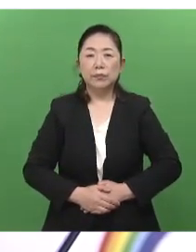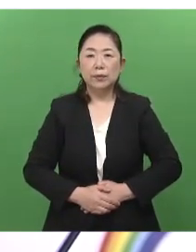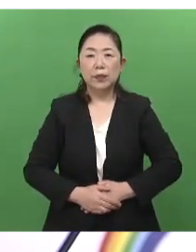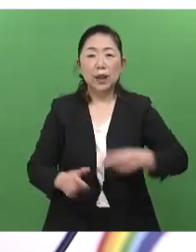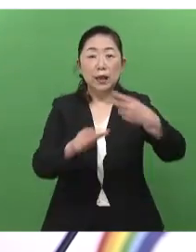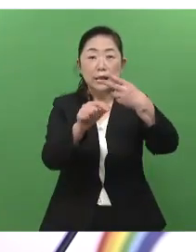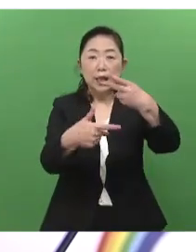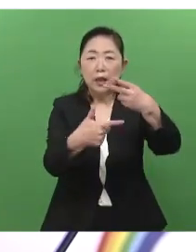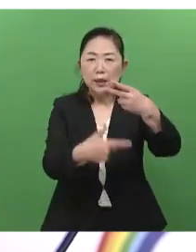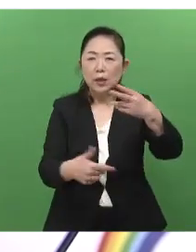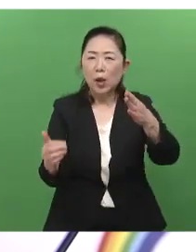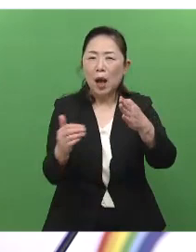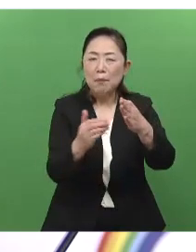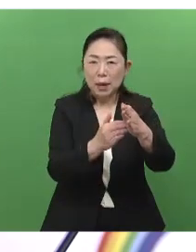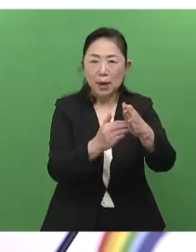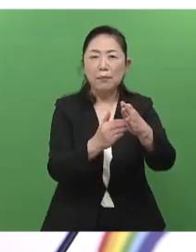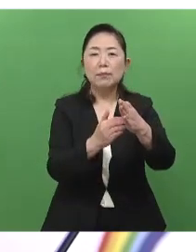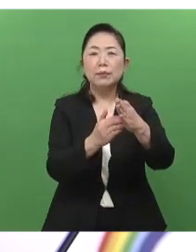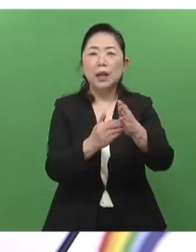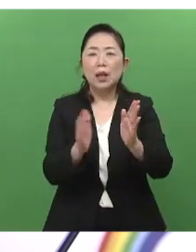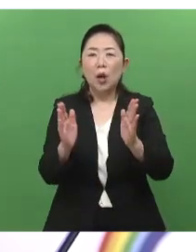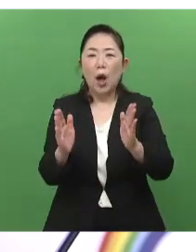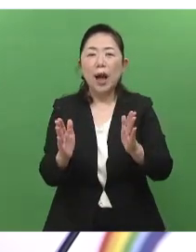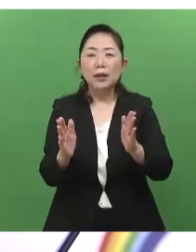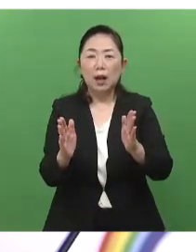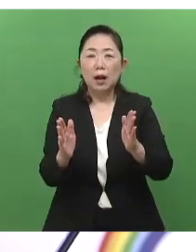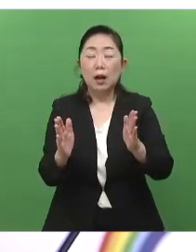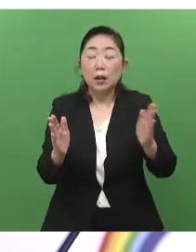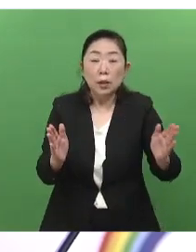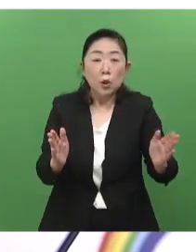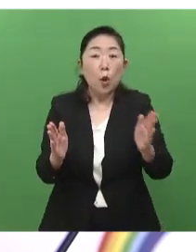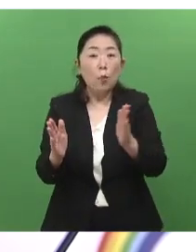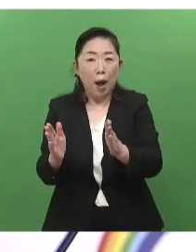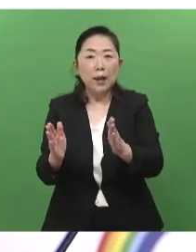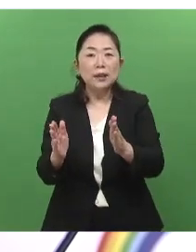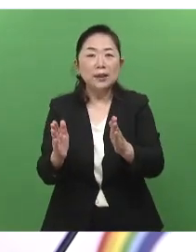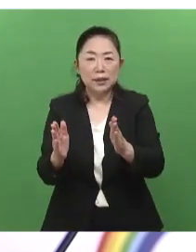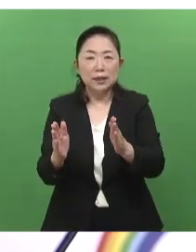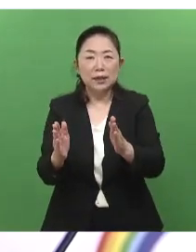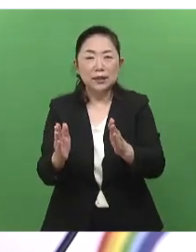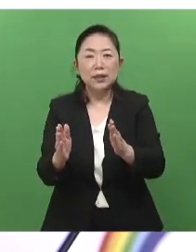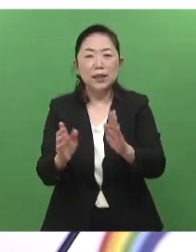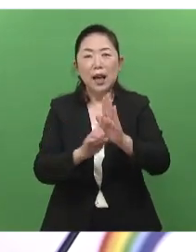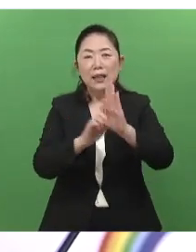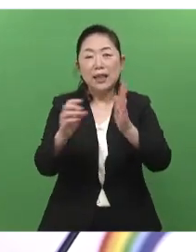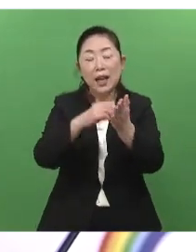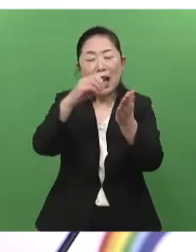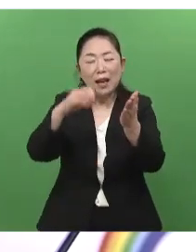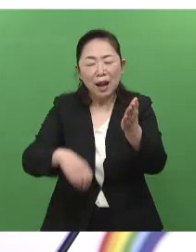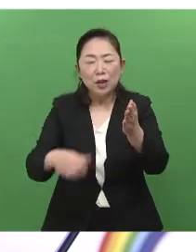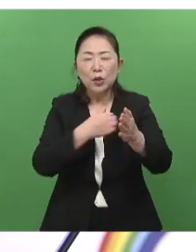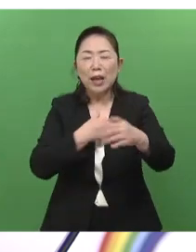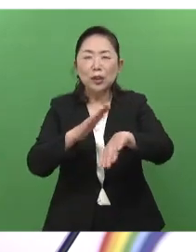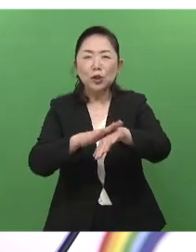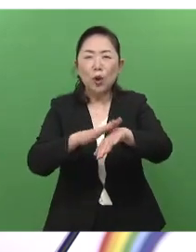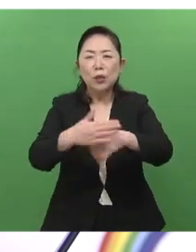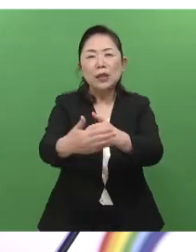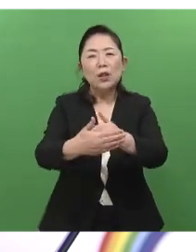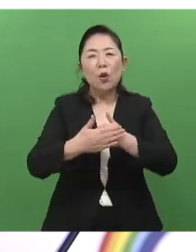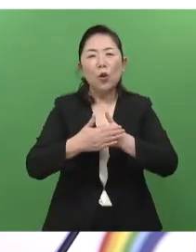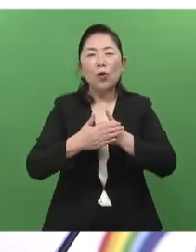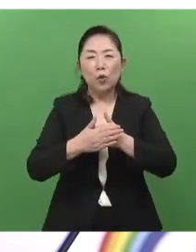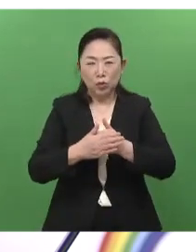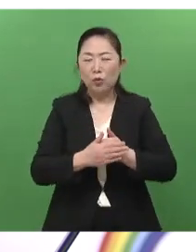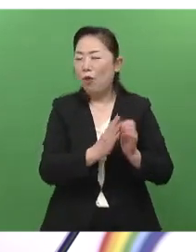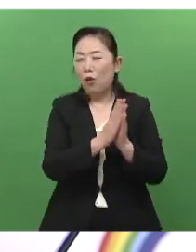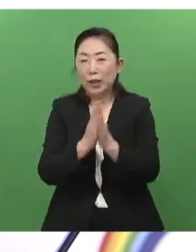2月7日まででありますけれども、むしろそれよりも前倒しになるぐらいの気持ちでご協力を賜りたいと思っ